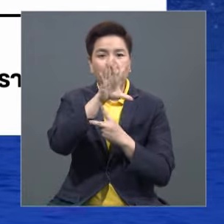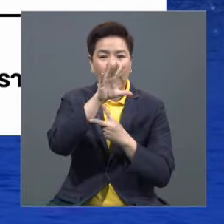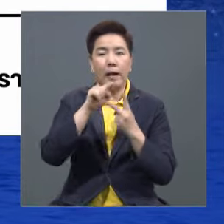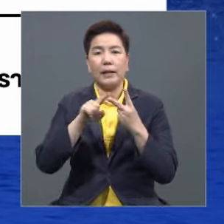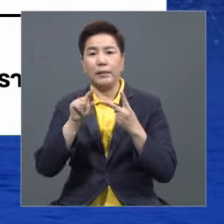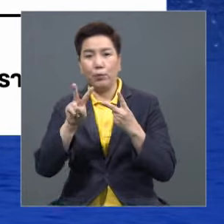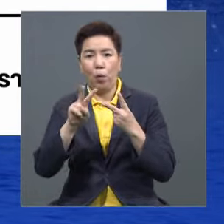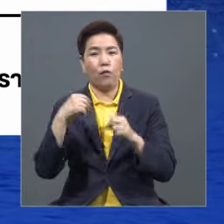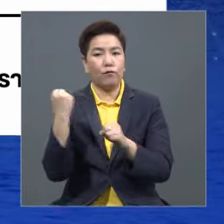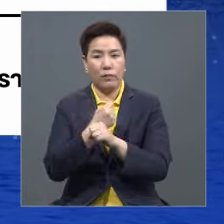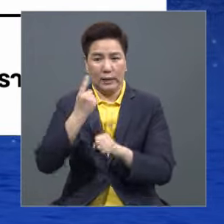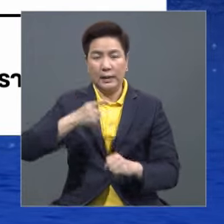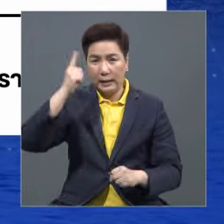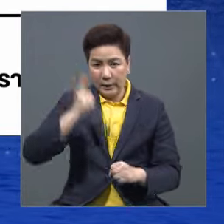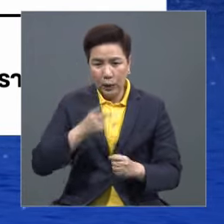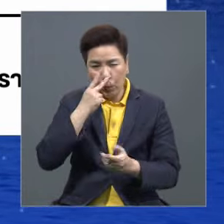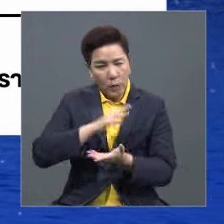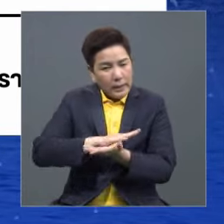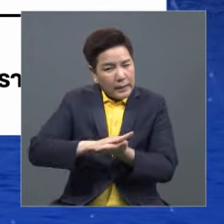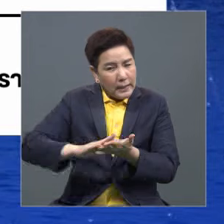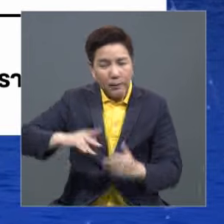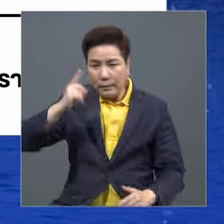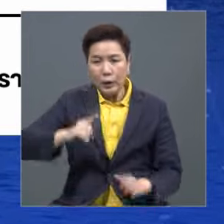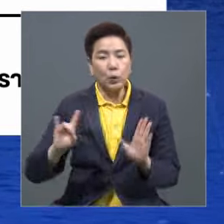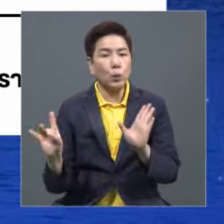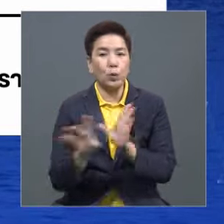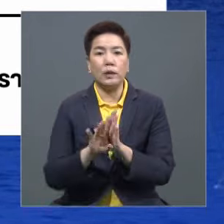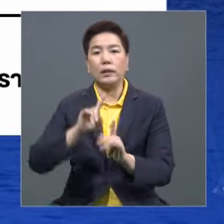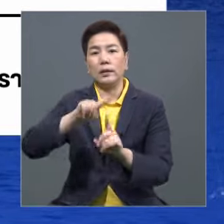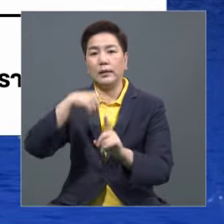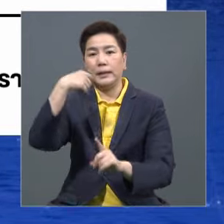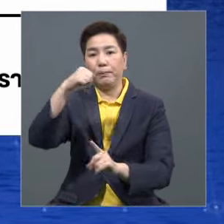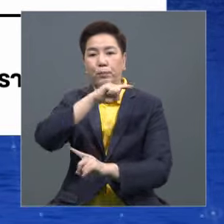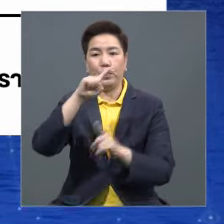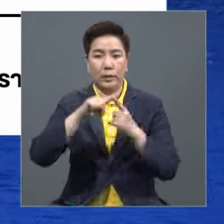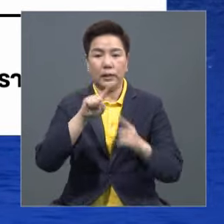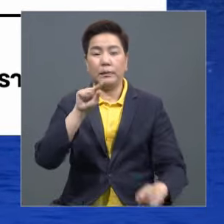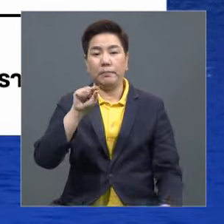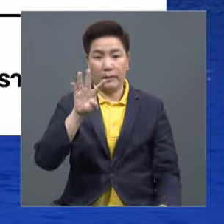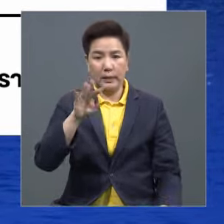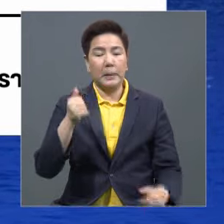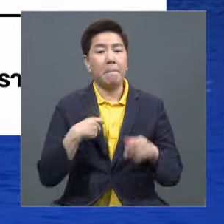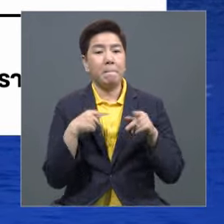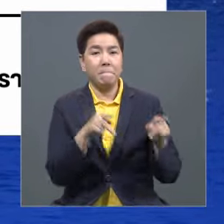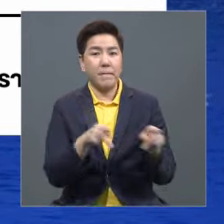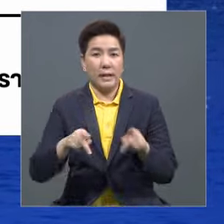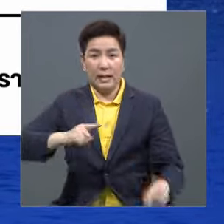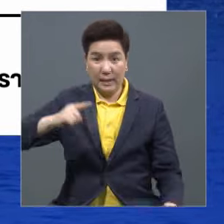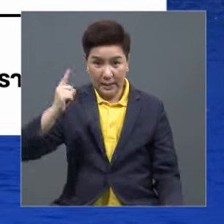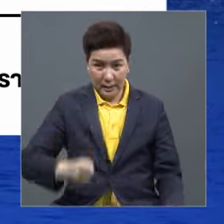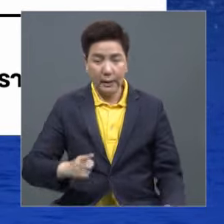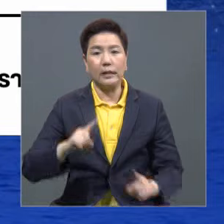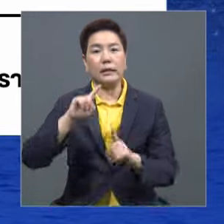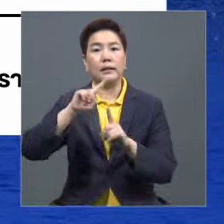ตุลาคมและซ้อมเก็บความเรียบร้อยในวันที่ 24ตุลาคมโดยพระราชพิธีกำหนดจัดขึ้นในวันที่